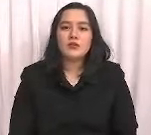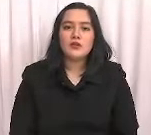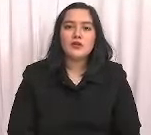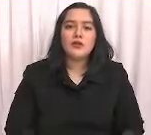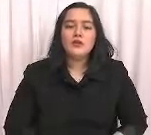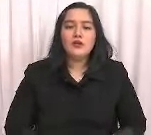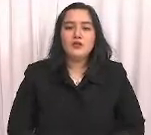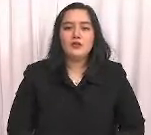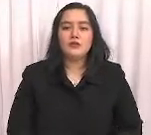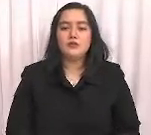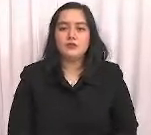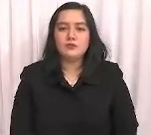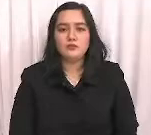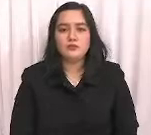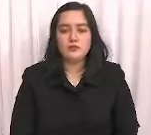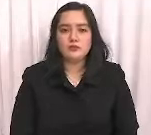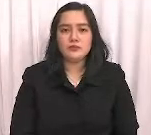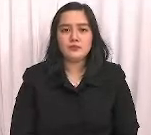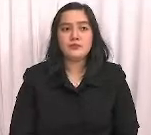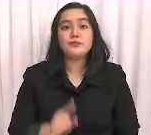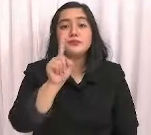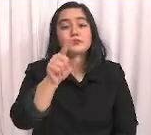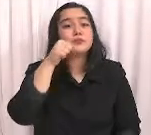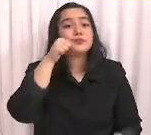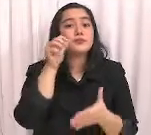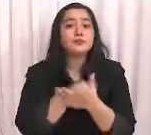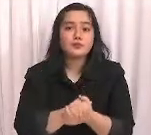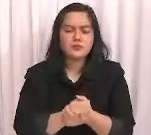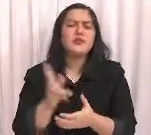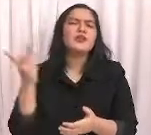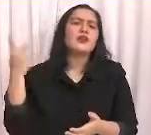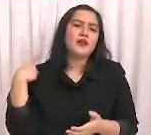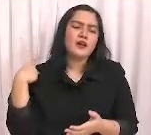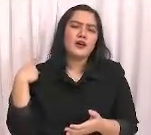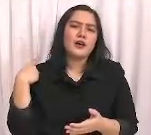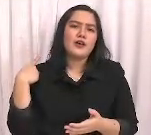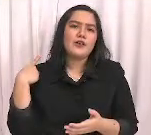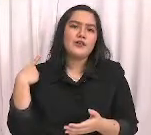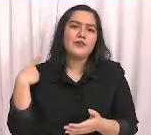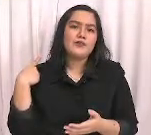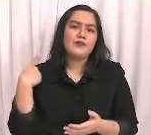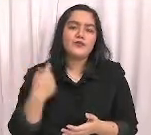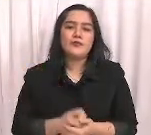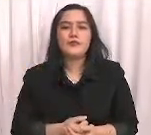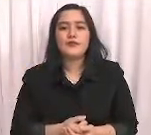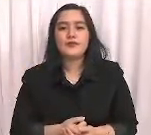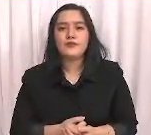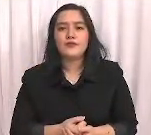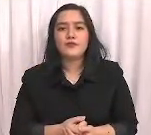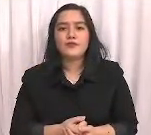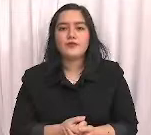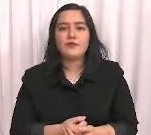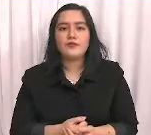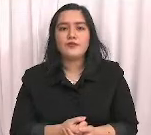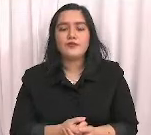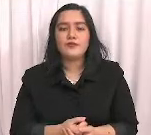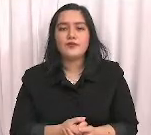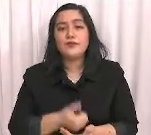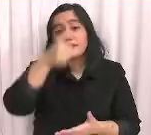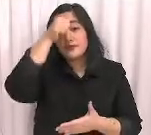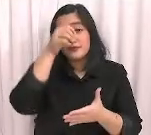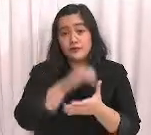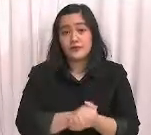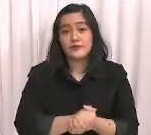nagdudulot siya ng rest. May kapahingahan ang kanyang asawa sa kanya. Kaya